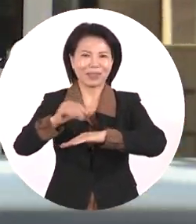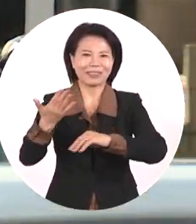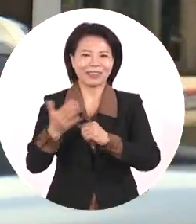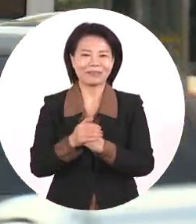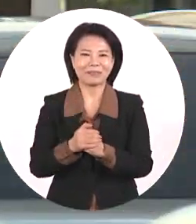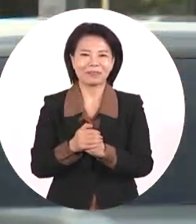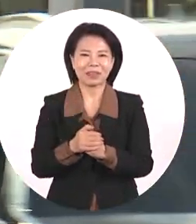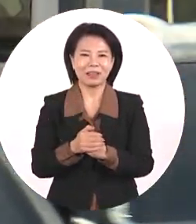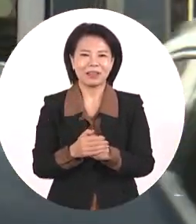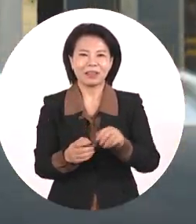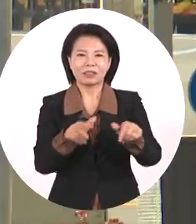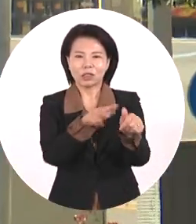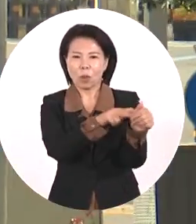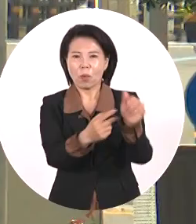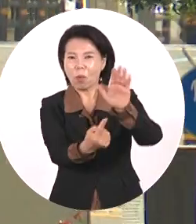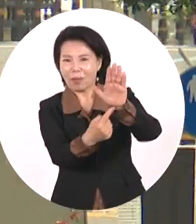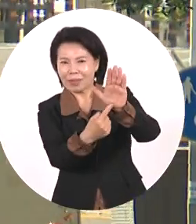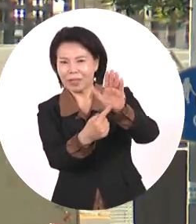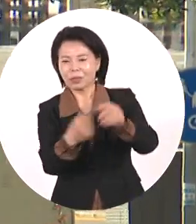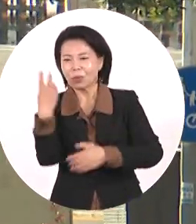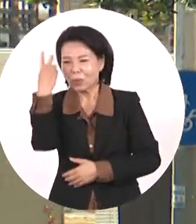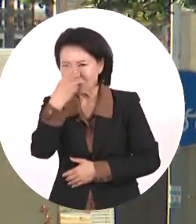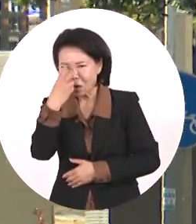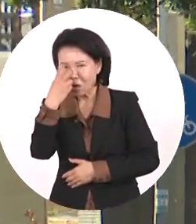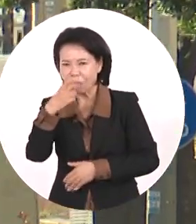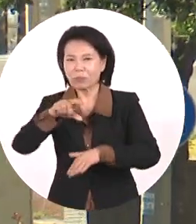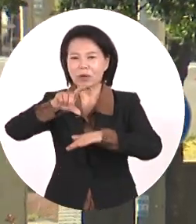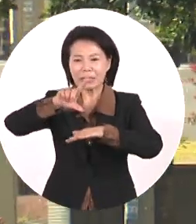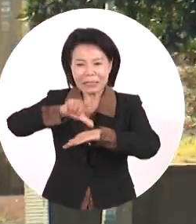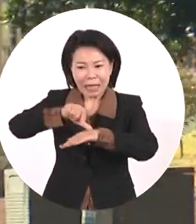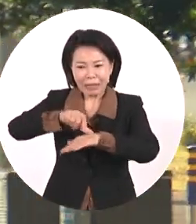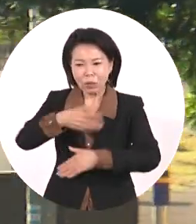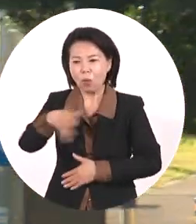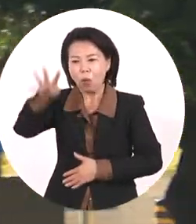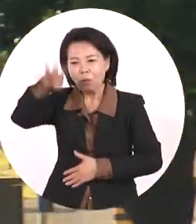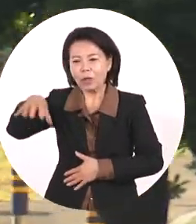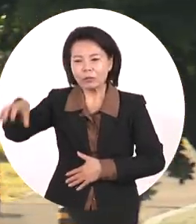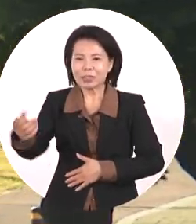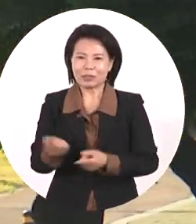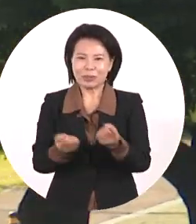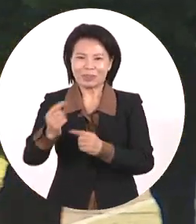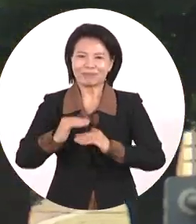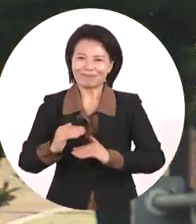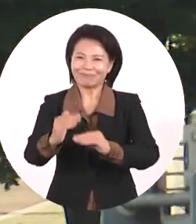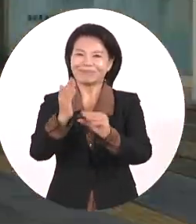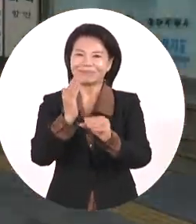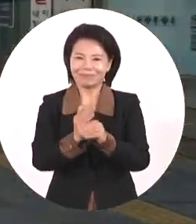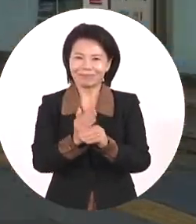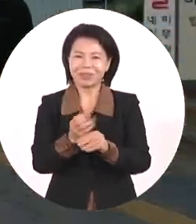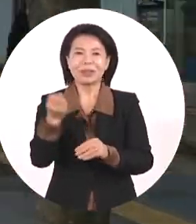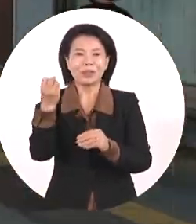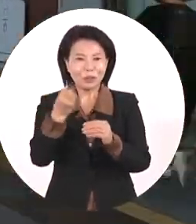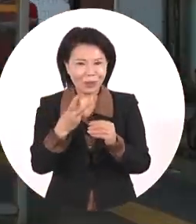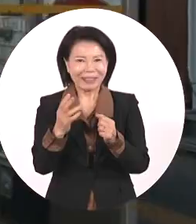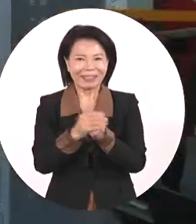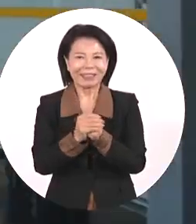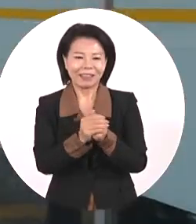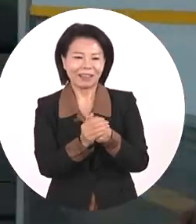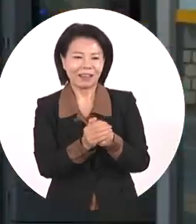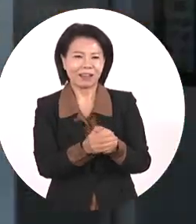계획인데요. 정보 안내기, 점검과 시간표 위치 조정도 진행 중입니다.